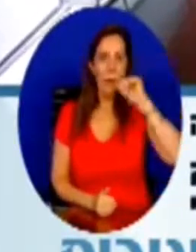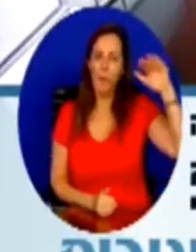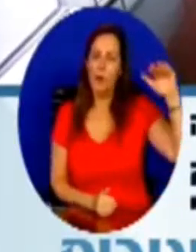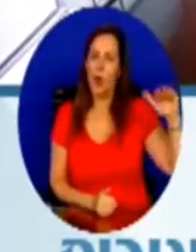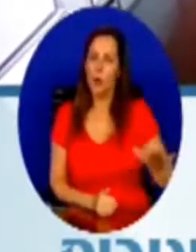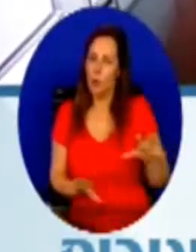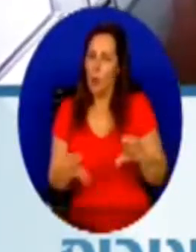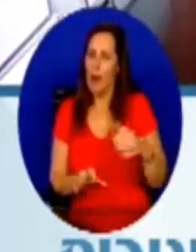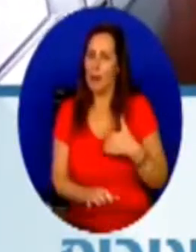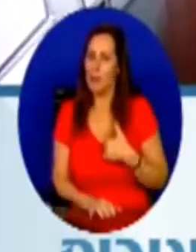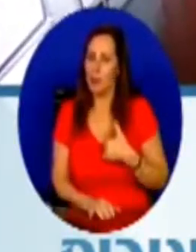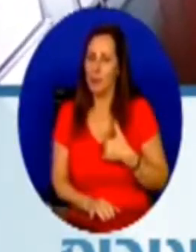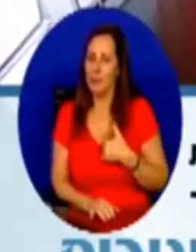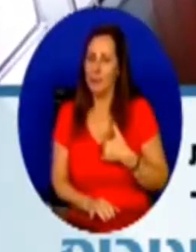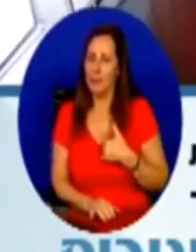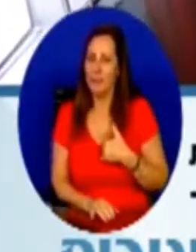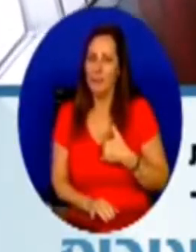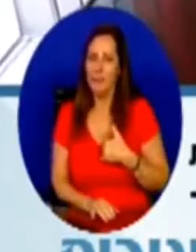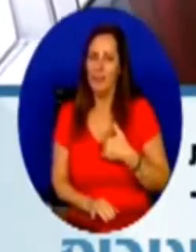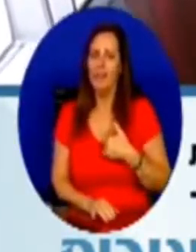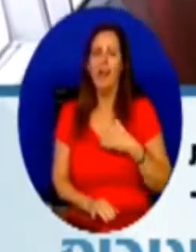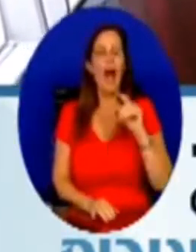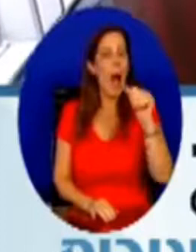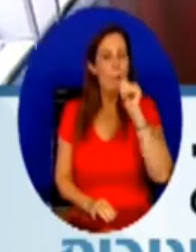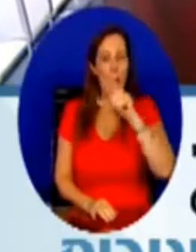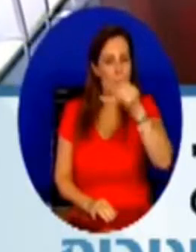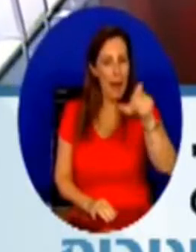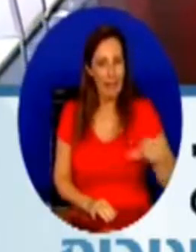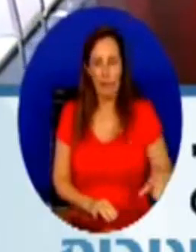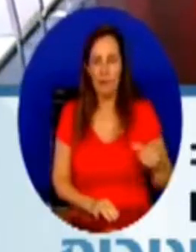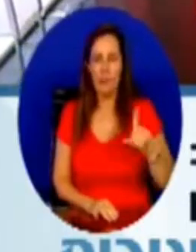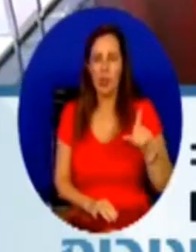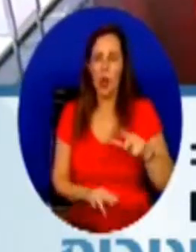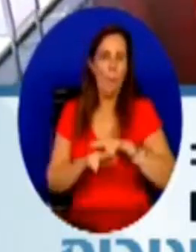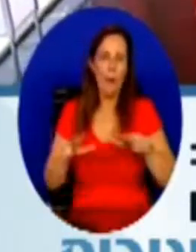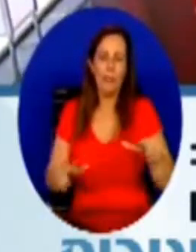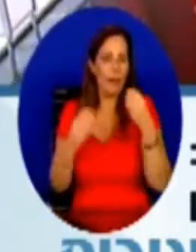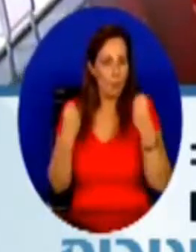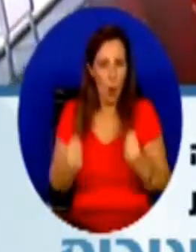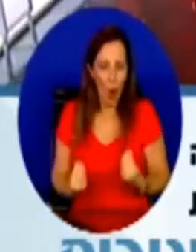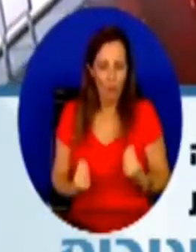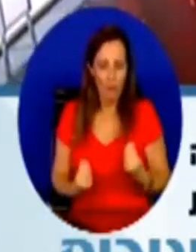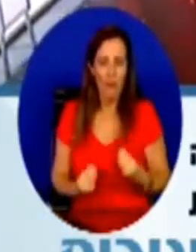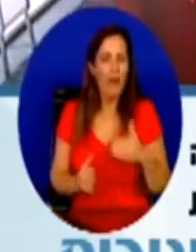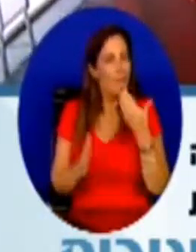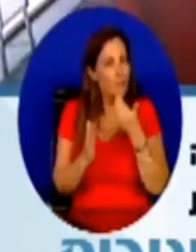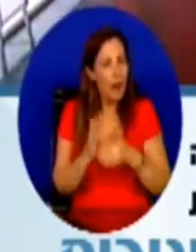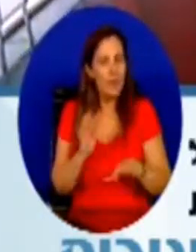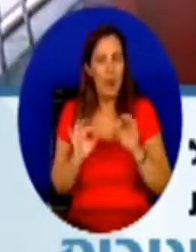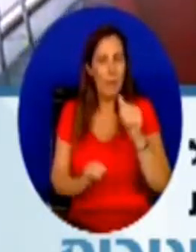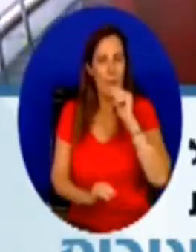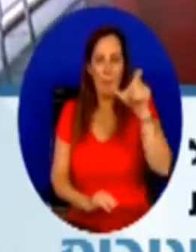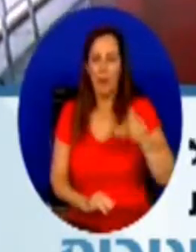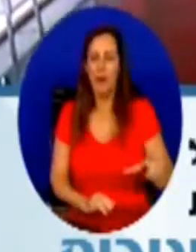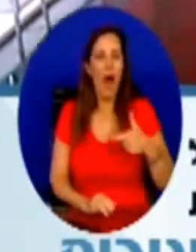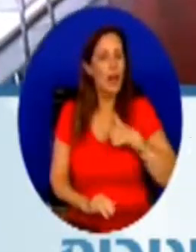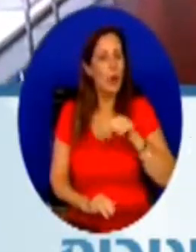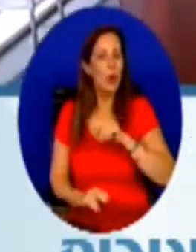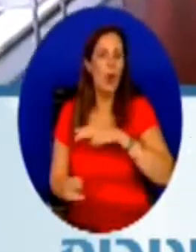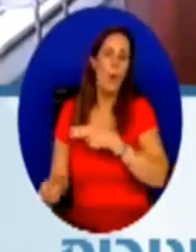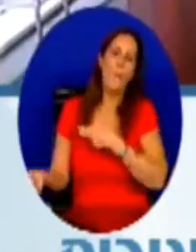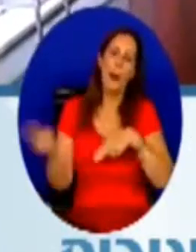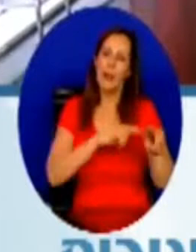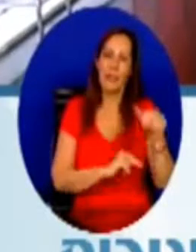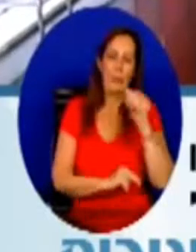נורא מרגיז אותי. נכון, לגמרי, המים בנחלים זה לא שהמצבם טוב, וחסר לגמרי מים בנחלים, אנחנו לא מזרימים חזרה